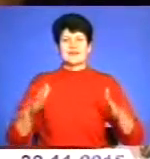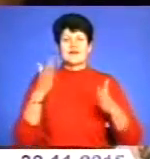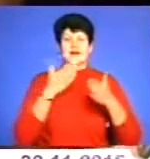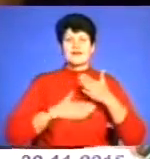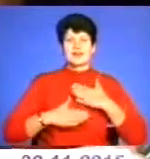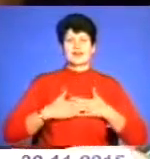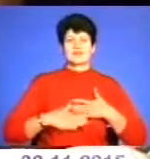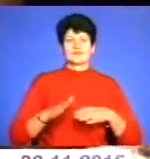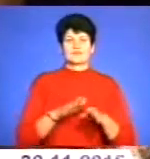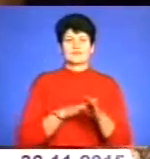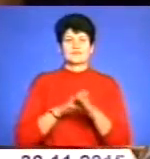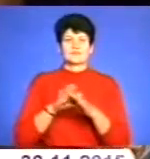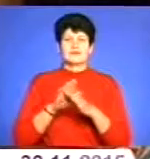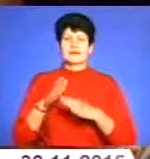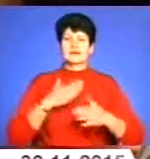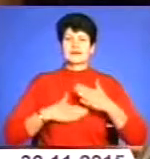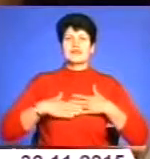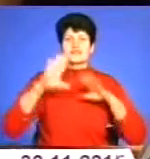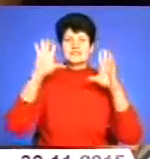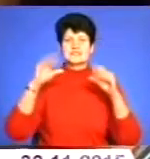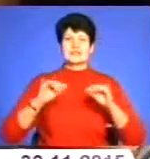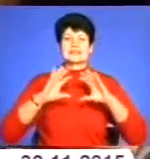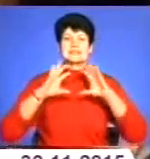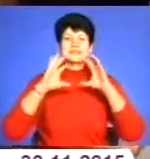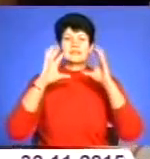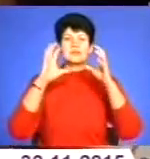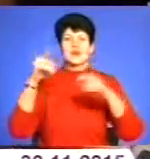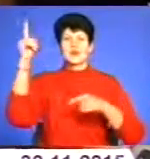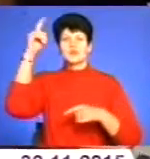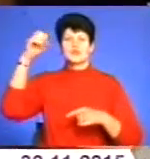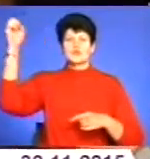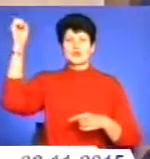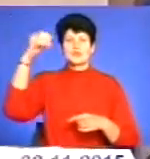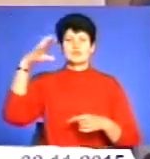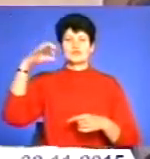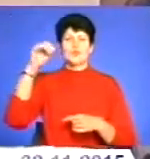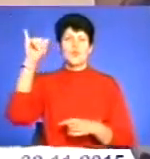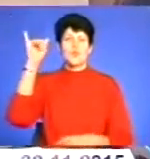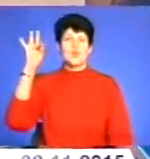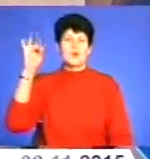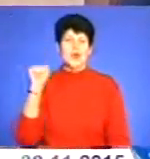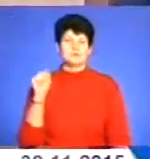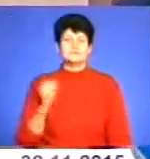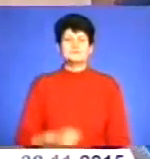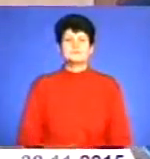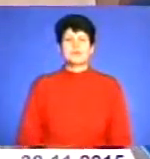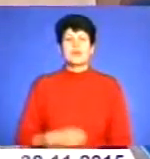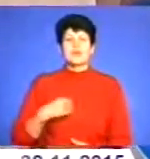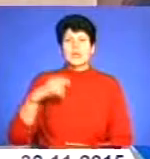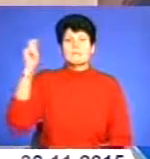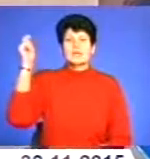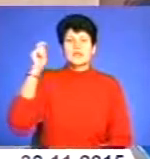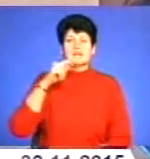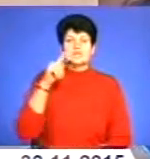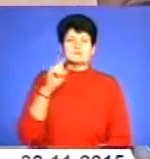радістю сповиті, хай радіє вся земля, сонце, сонечко, ура! Я приїхала зі Збаржа,